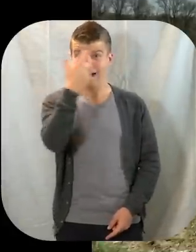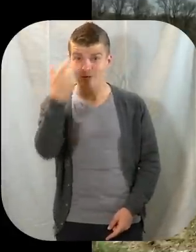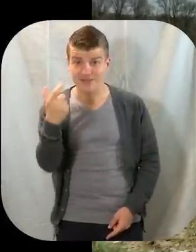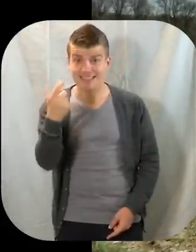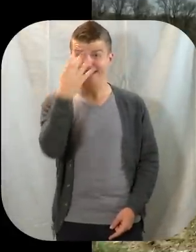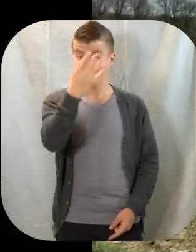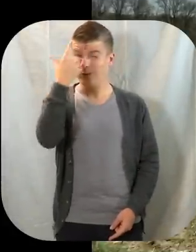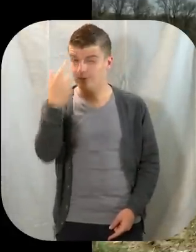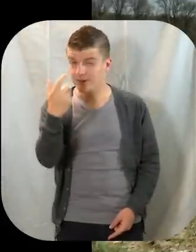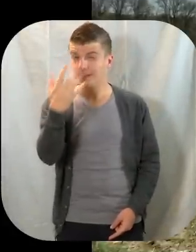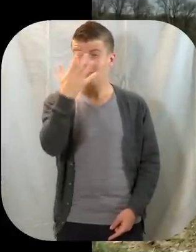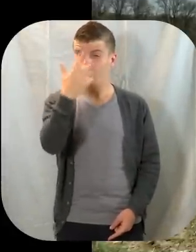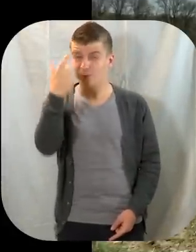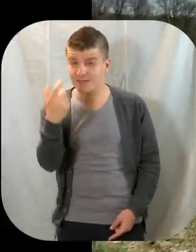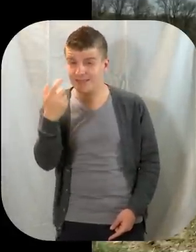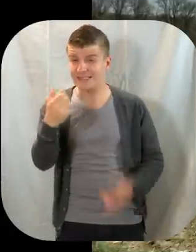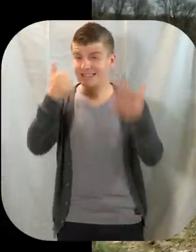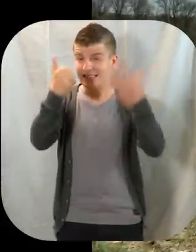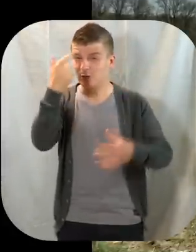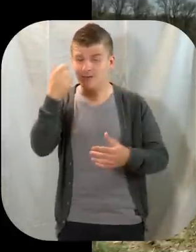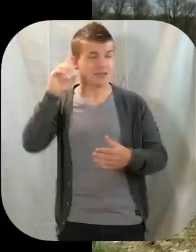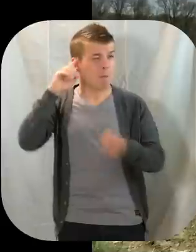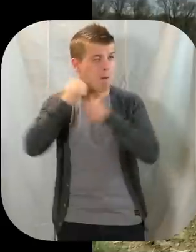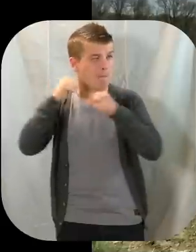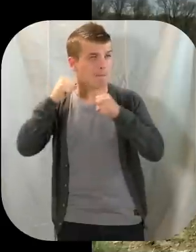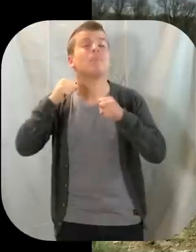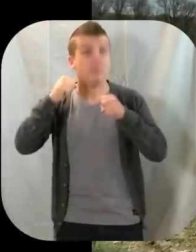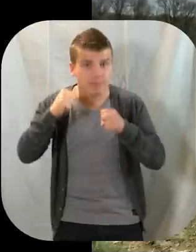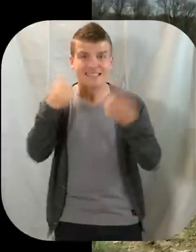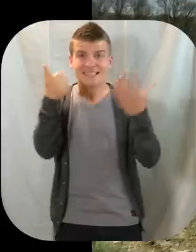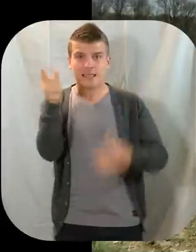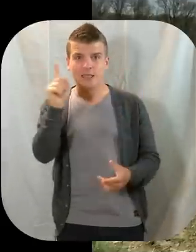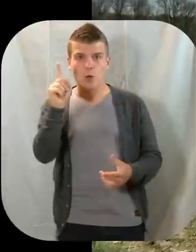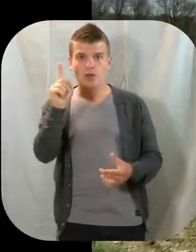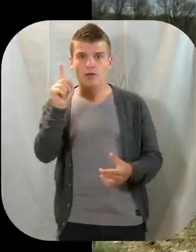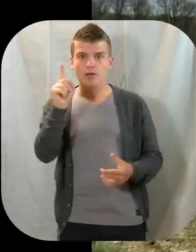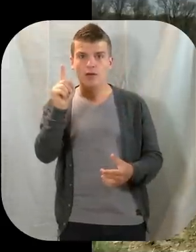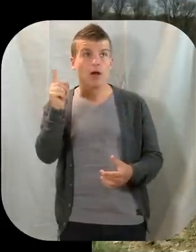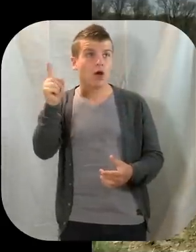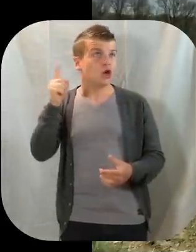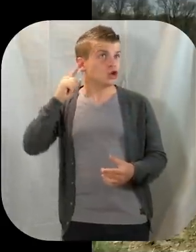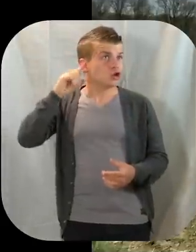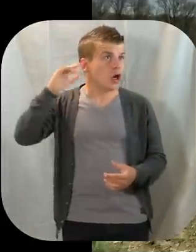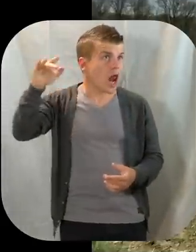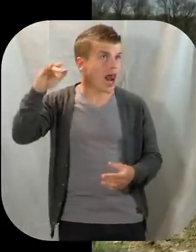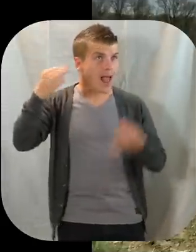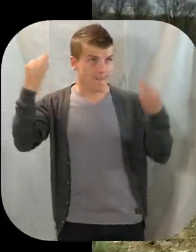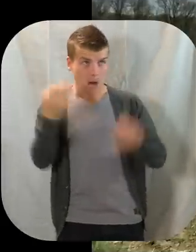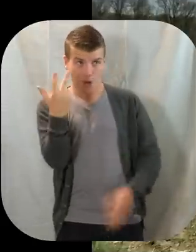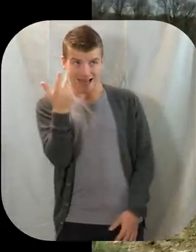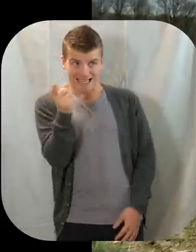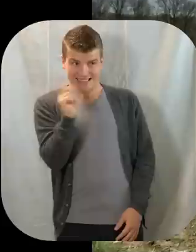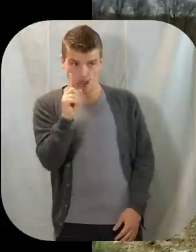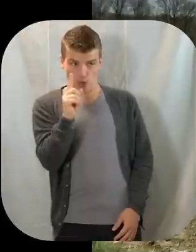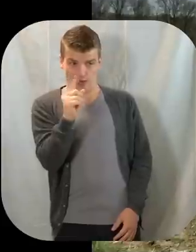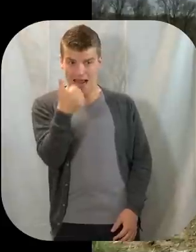23, 24, 25, 26, 6 Sekunden, bis es donnert. 6 Sekunden. Der Schall braucht 3 Sekunden für